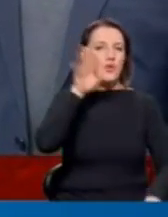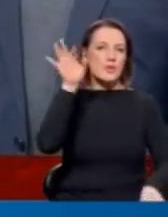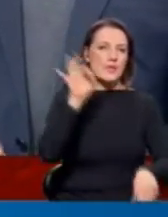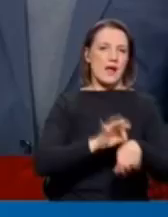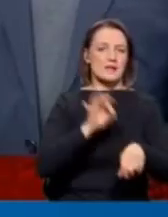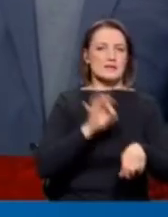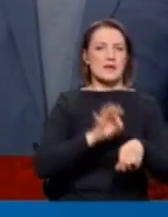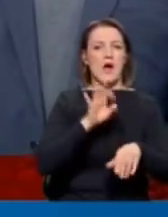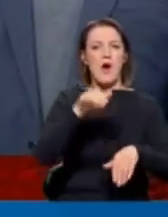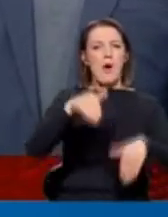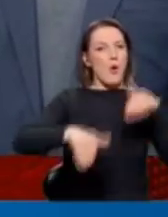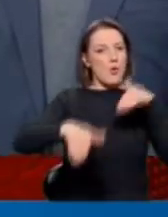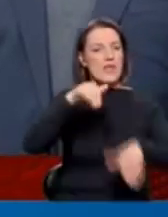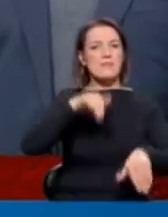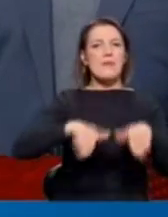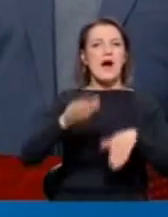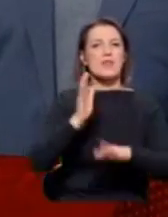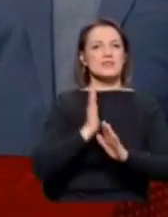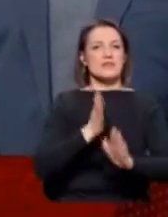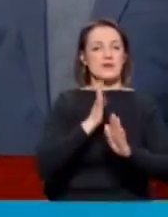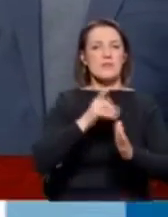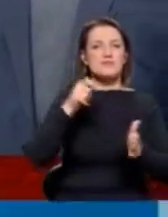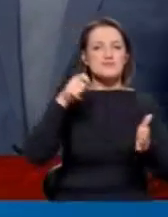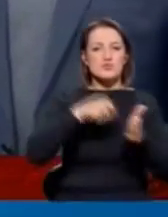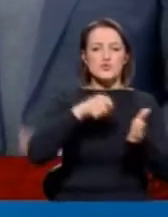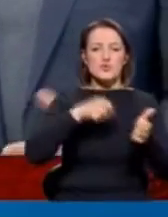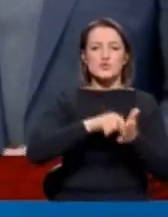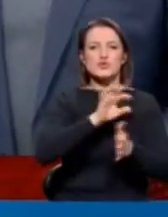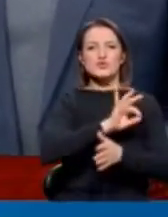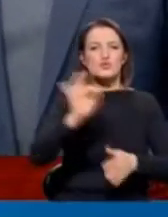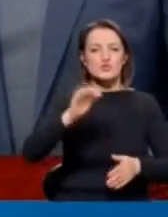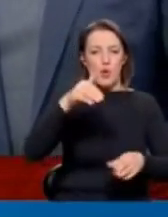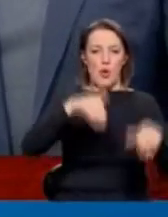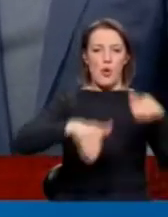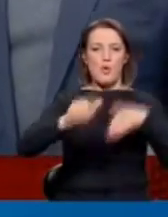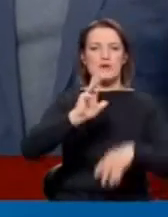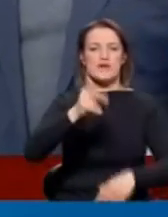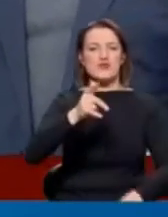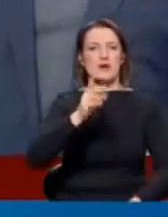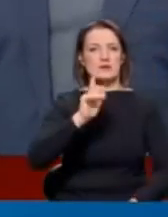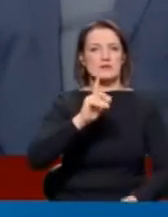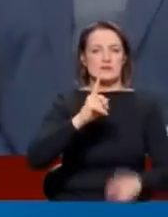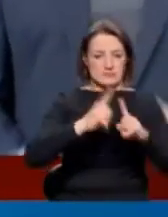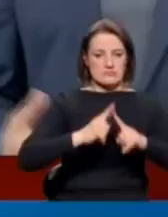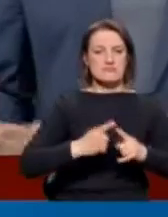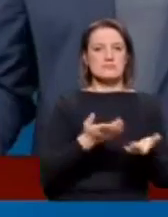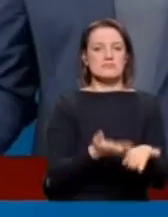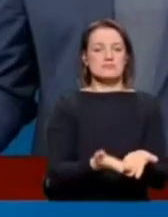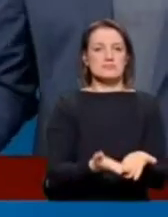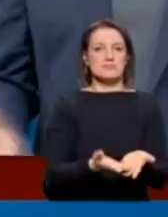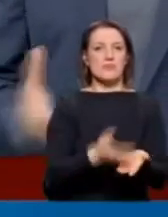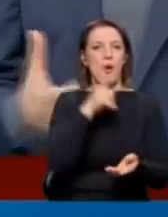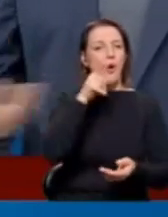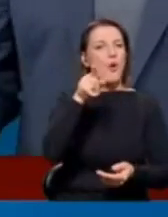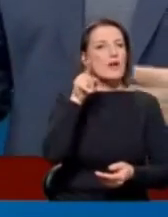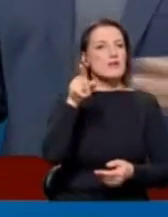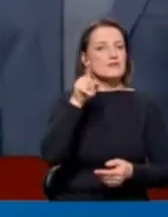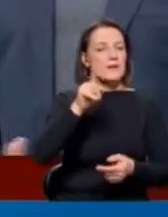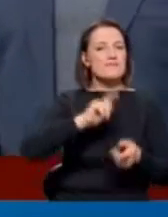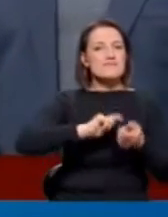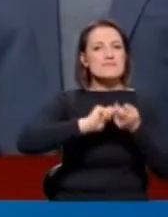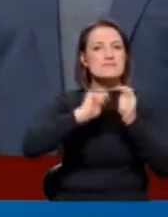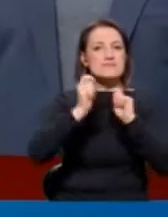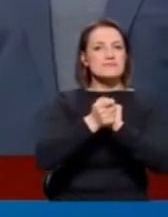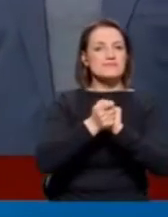anda daha hızlı oynama devam ederken mühürsüz Oylar geçerli Sayıldı Yani oradaki şey